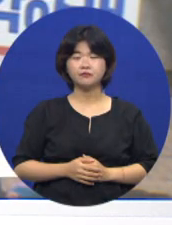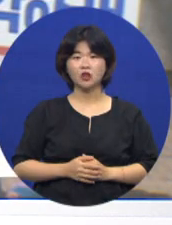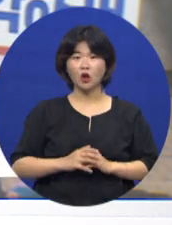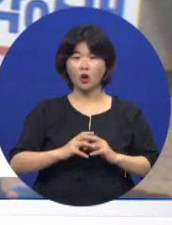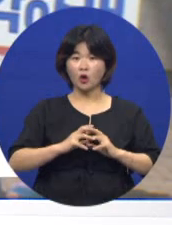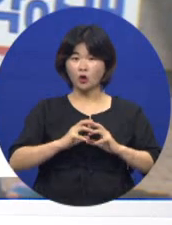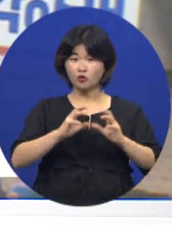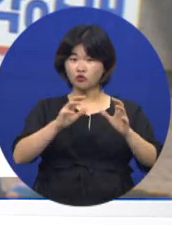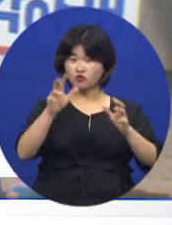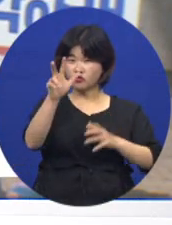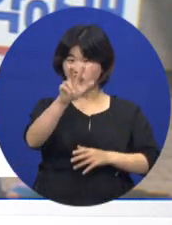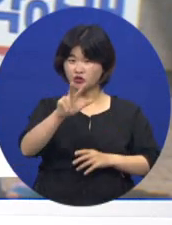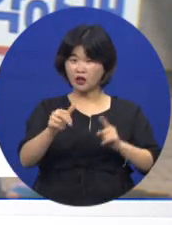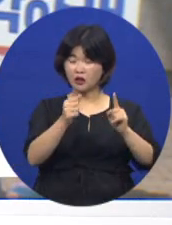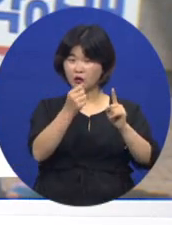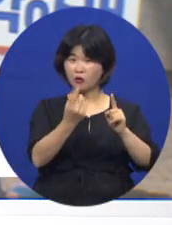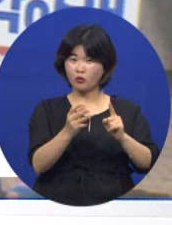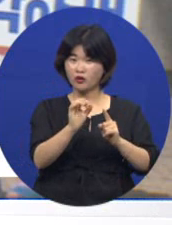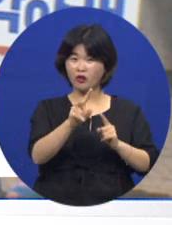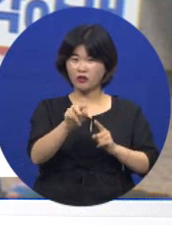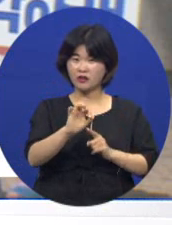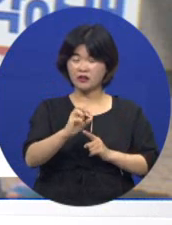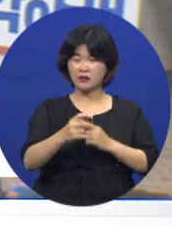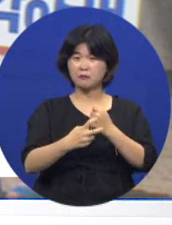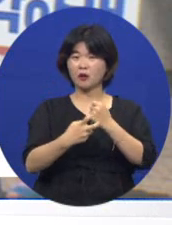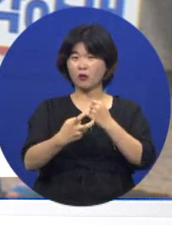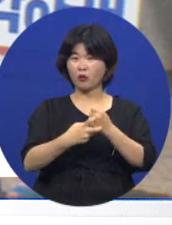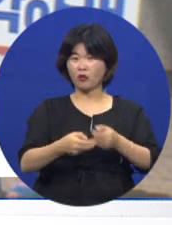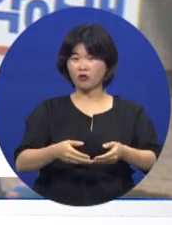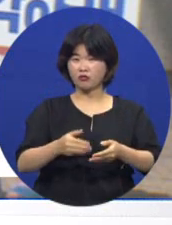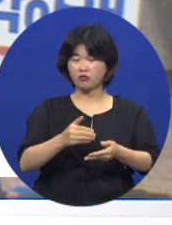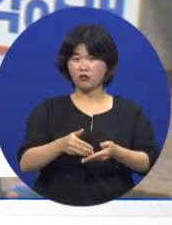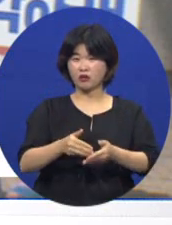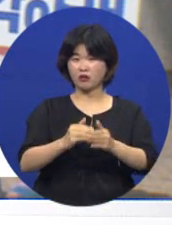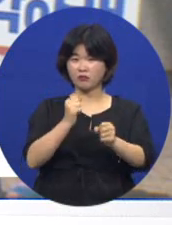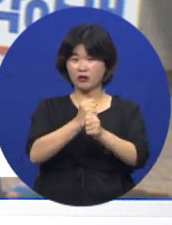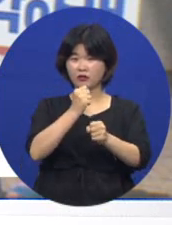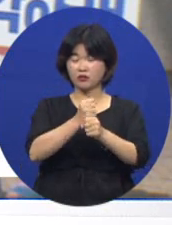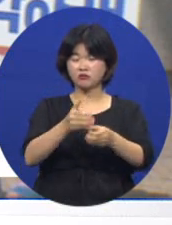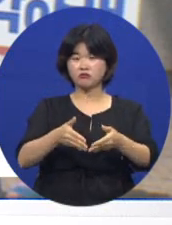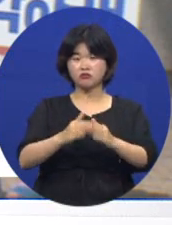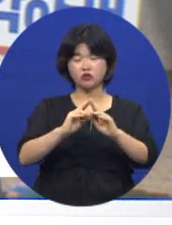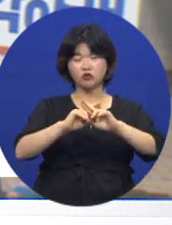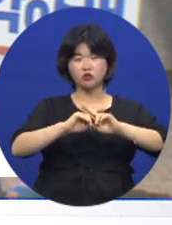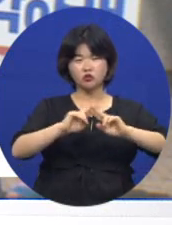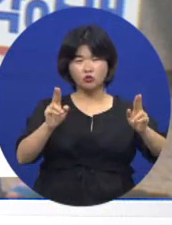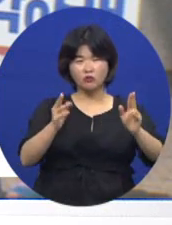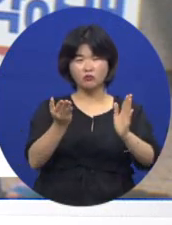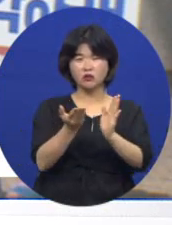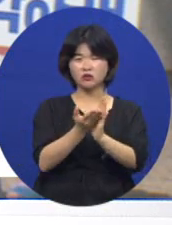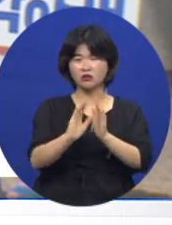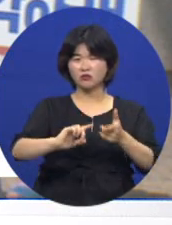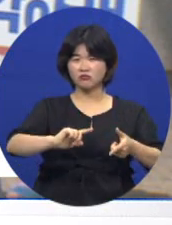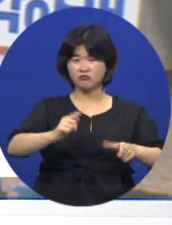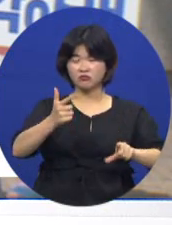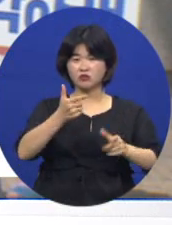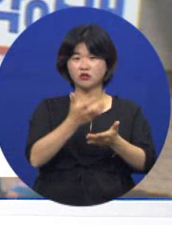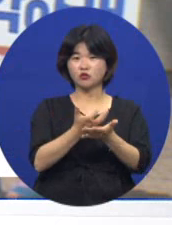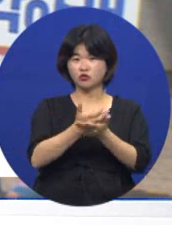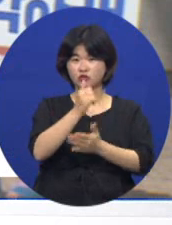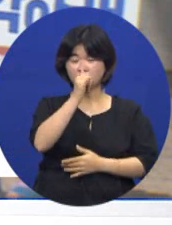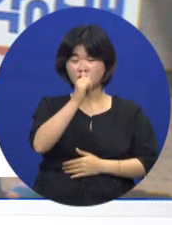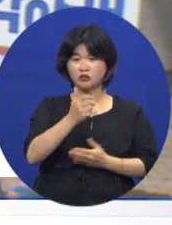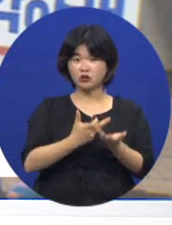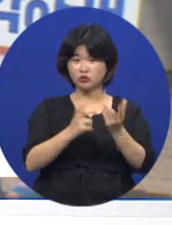국내 1호 영리병원이 녹지 국제 병원에 개설 허가 취소 처분이 부당하다는 항소심 판결이 나왔습니다